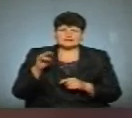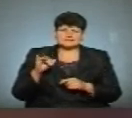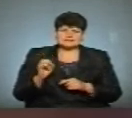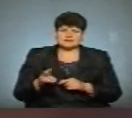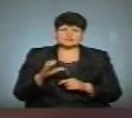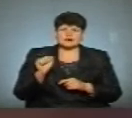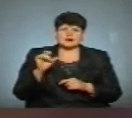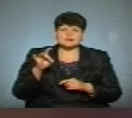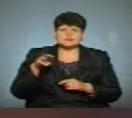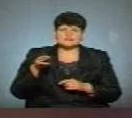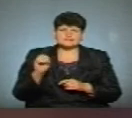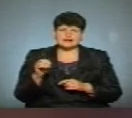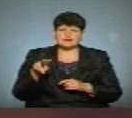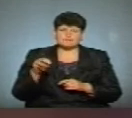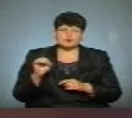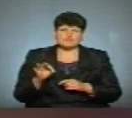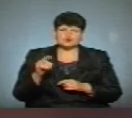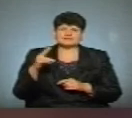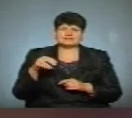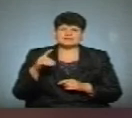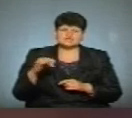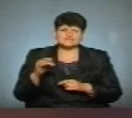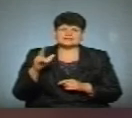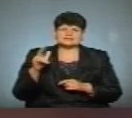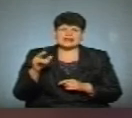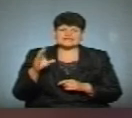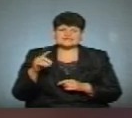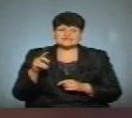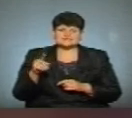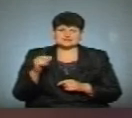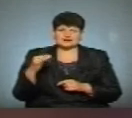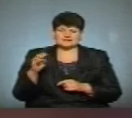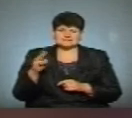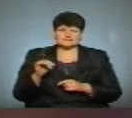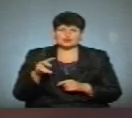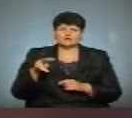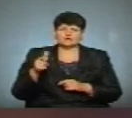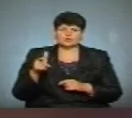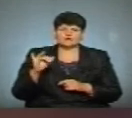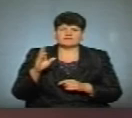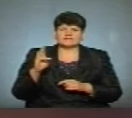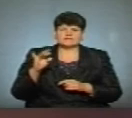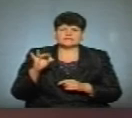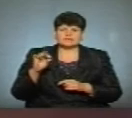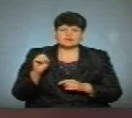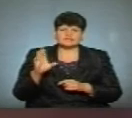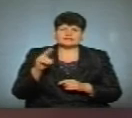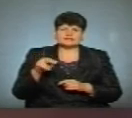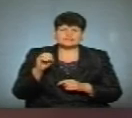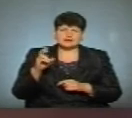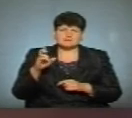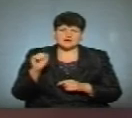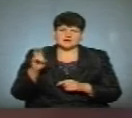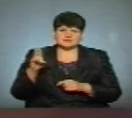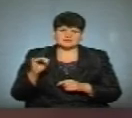Нелепівка, Артемове, Новгородське, Дзержинськ, Зайцеве, Вуглегірськ, Логвинове, Горлівка та Деба.